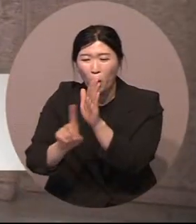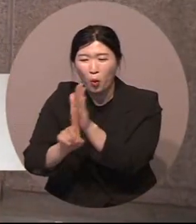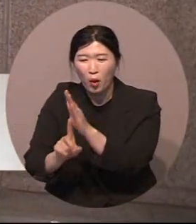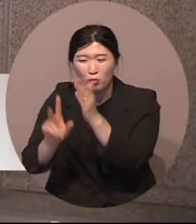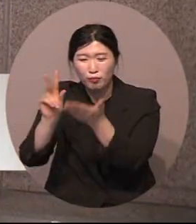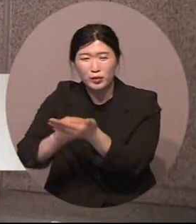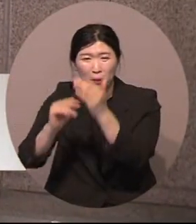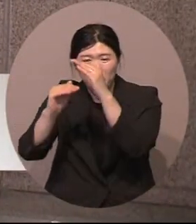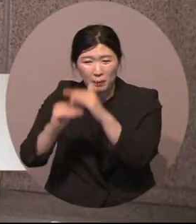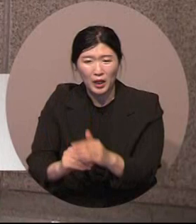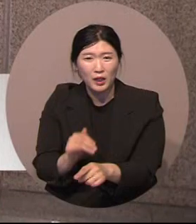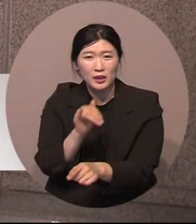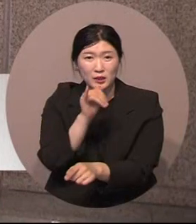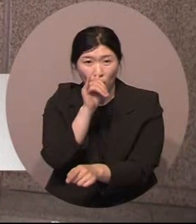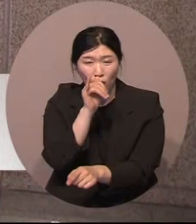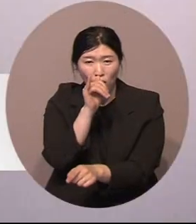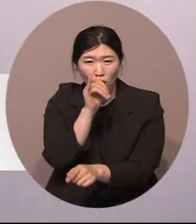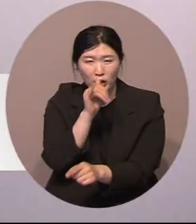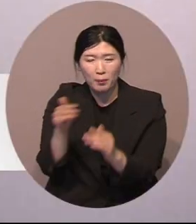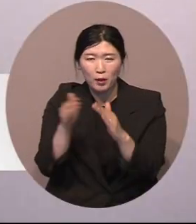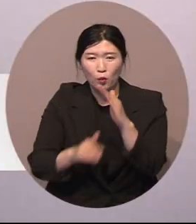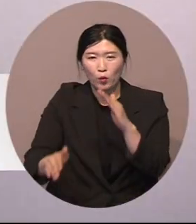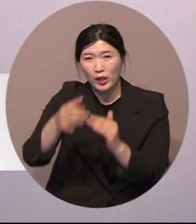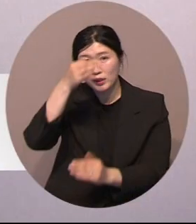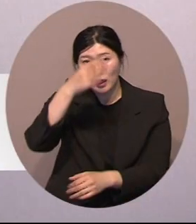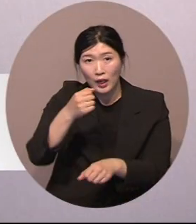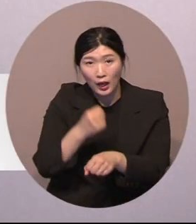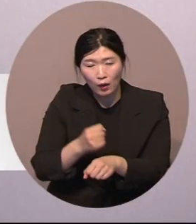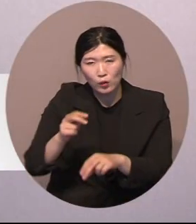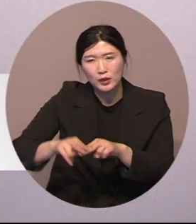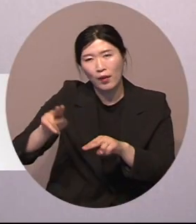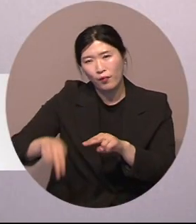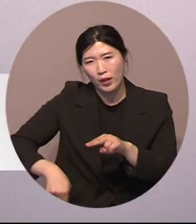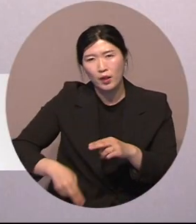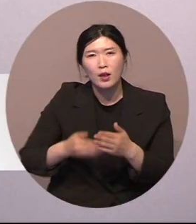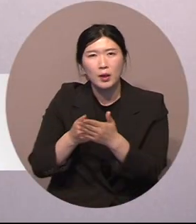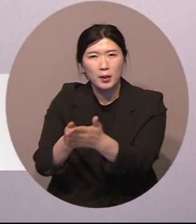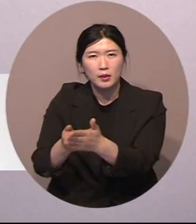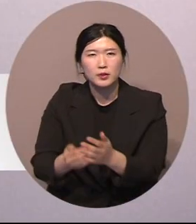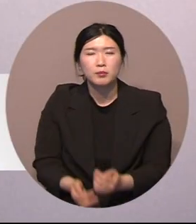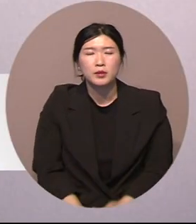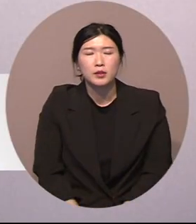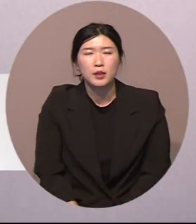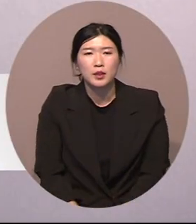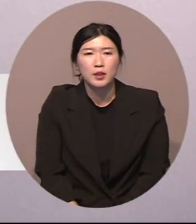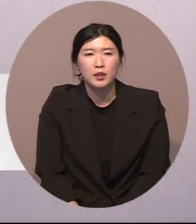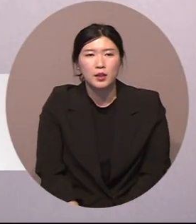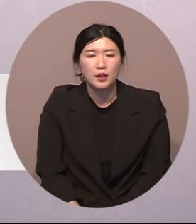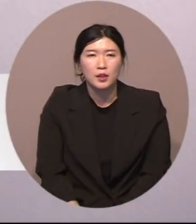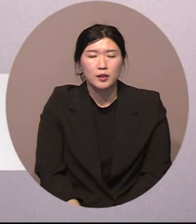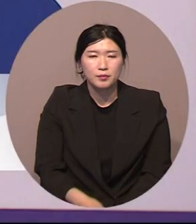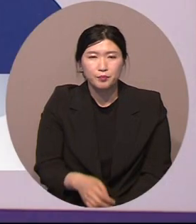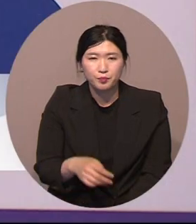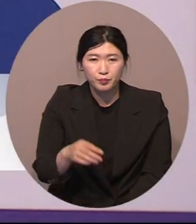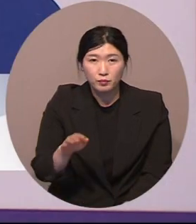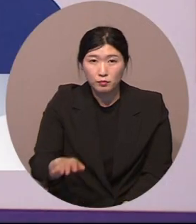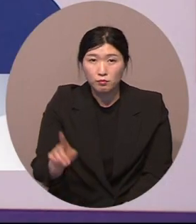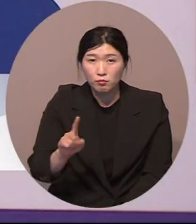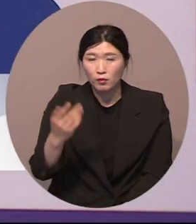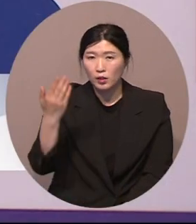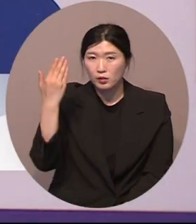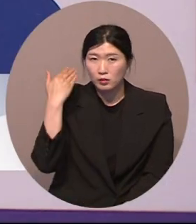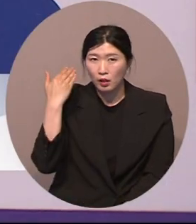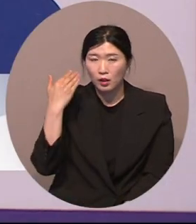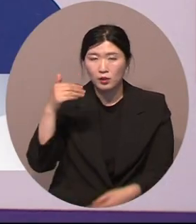짓밟 봤다며 시민들에게 공개 사과하고 즉각 사퇴할 것을 촉구했습니다 민주당은 지난 총선